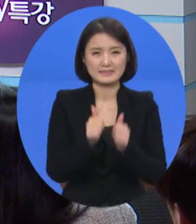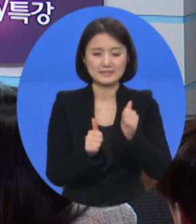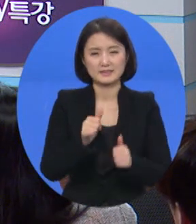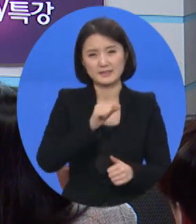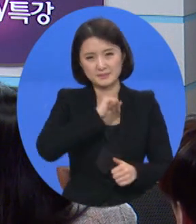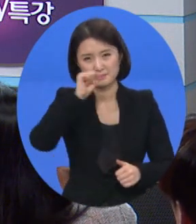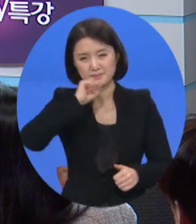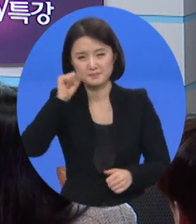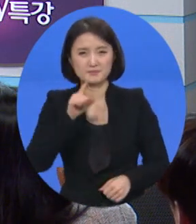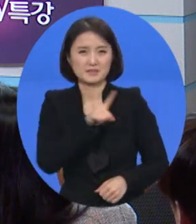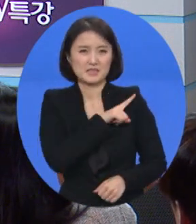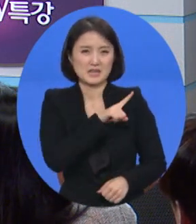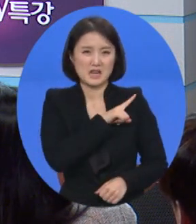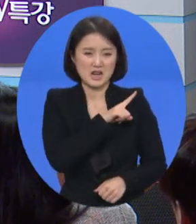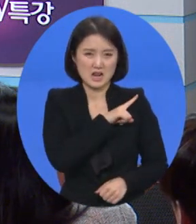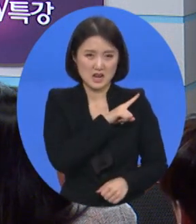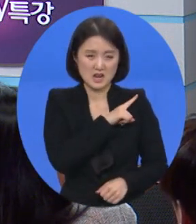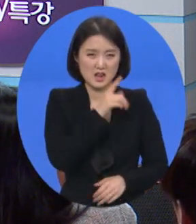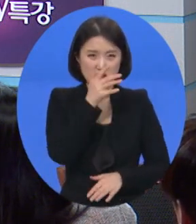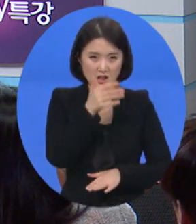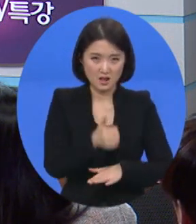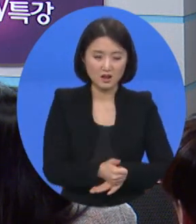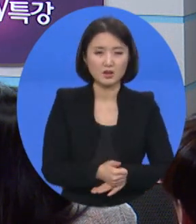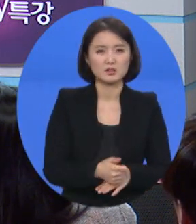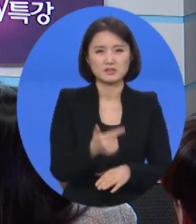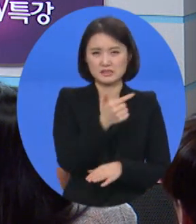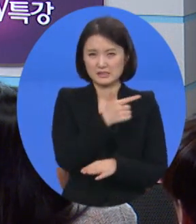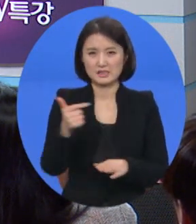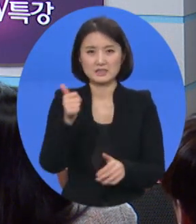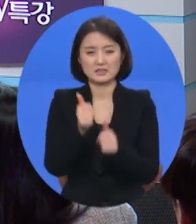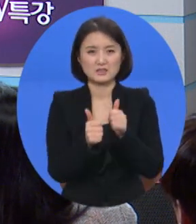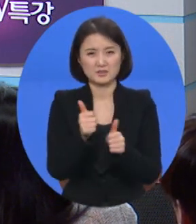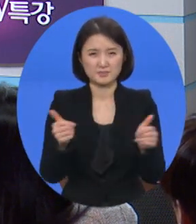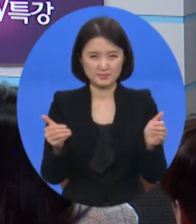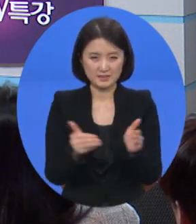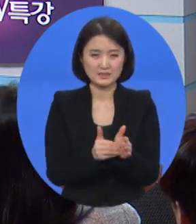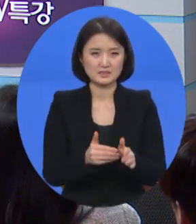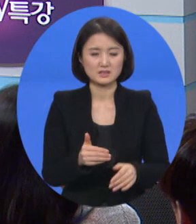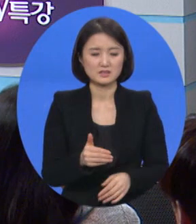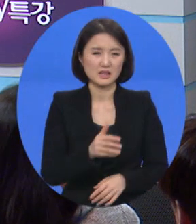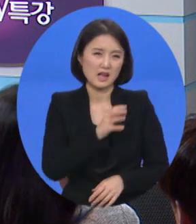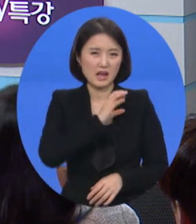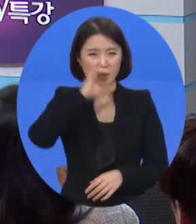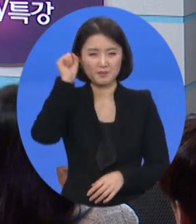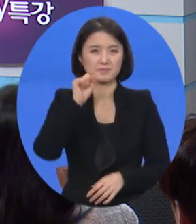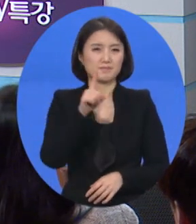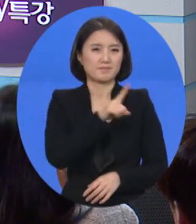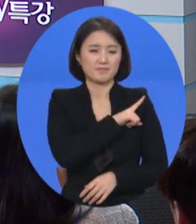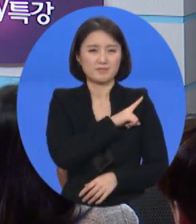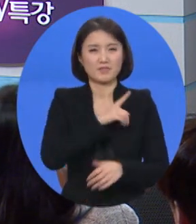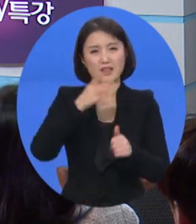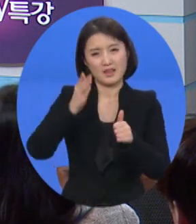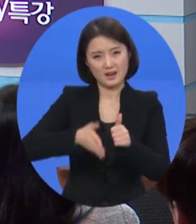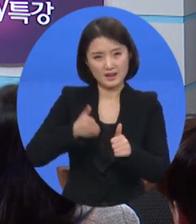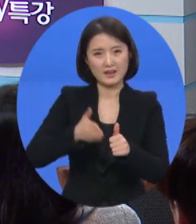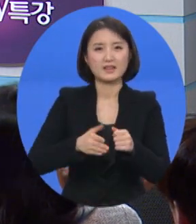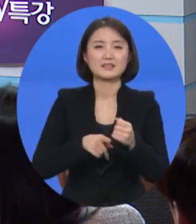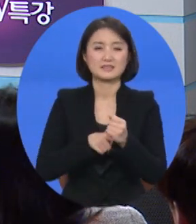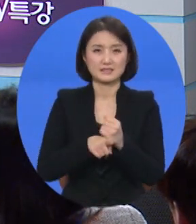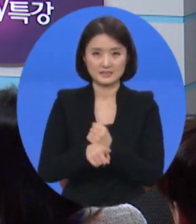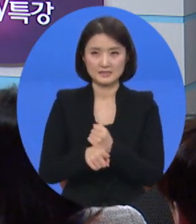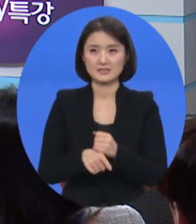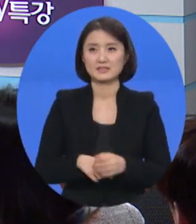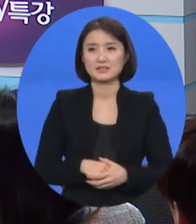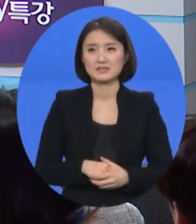받아서 대파 에도 잠 급전 해야 이런 의미가 이 한 마리의 학과 백로와 연